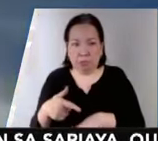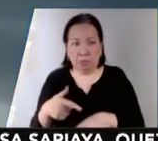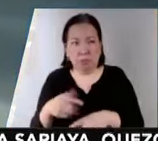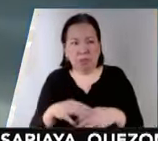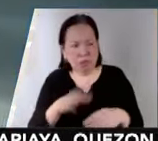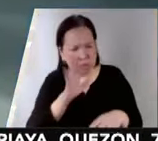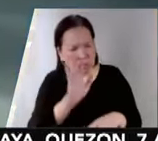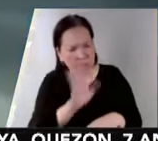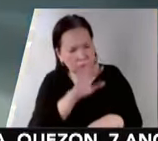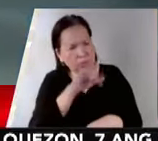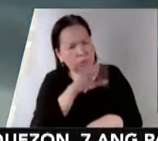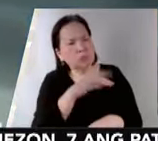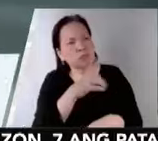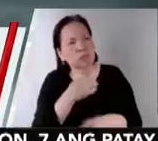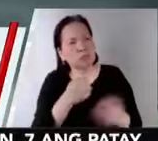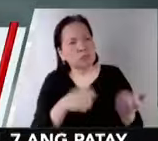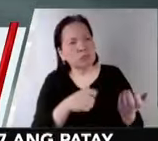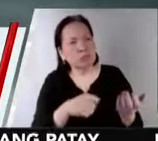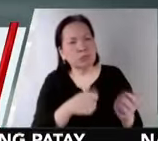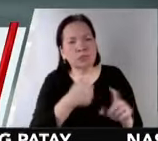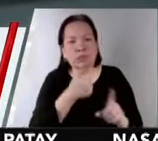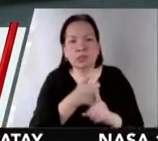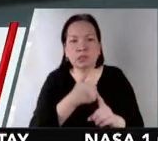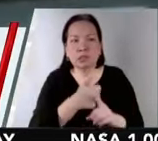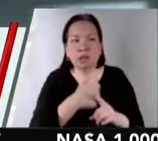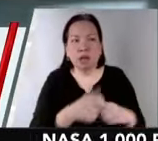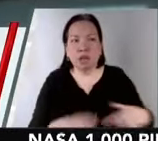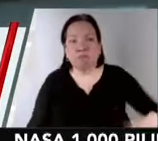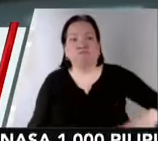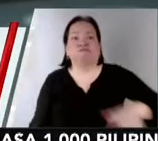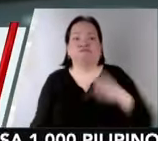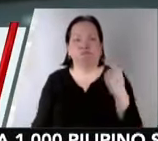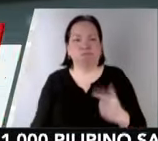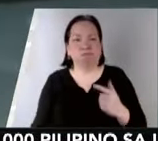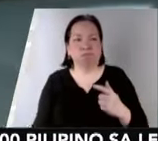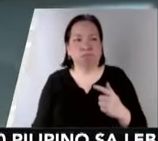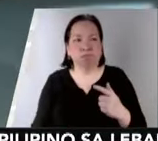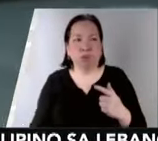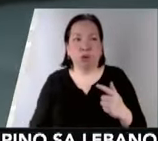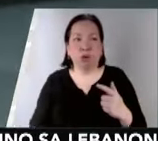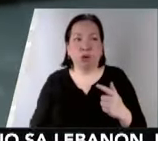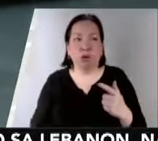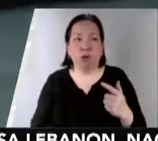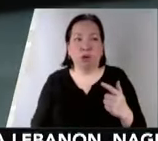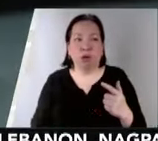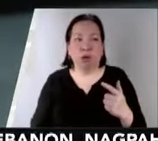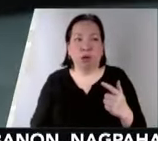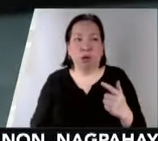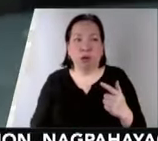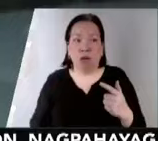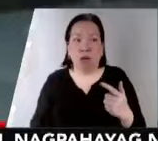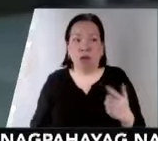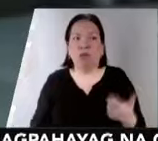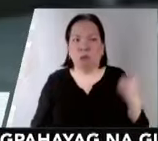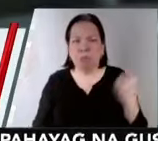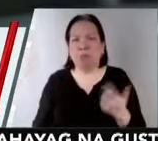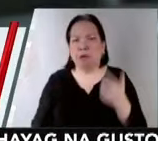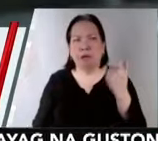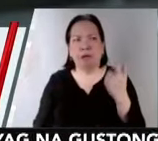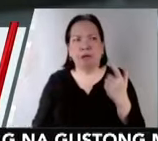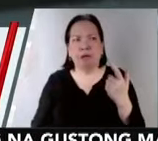ma'am, bigla siyang bumunot ng baril. Nung nakita na niya yung pulis, bigla siyang nagpaputok na ng ano kasi alam niyang